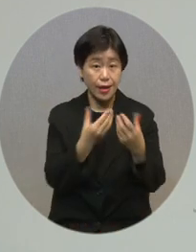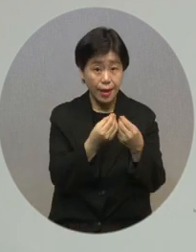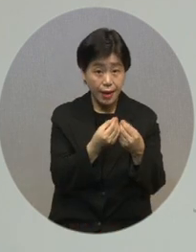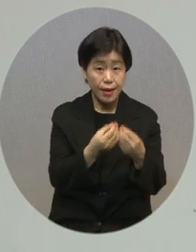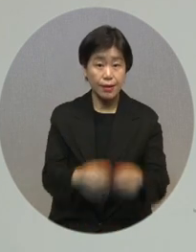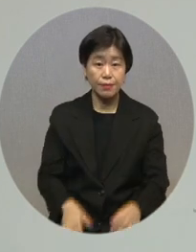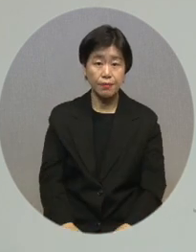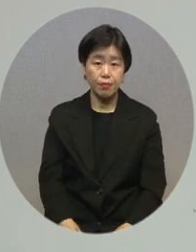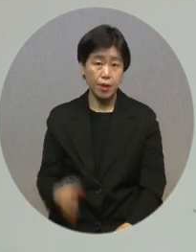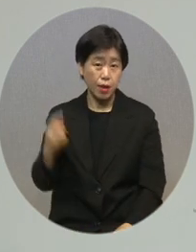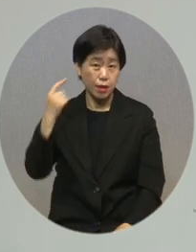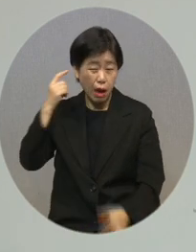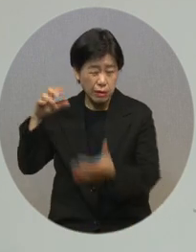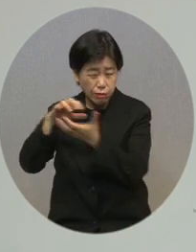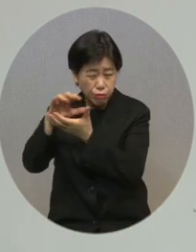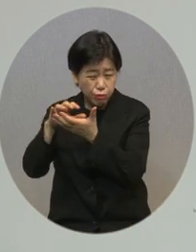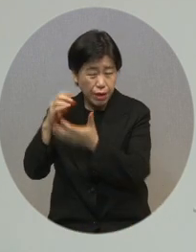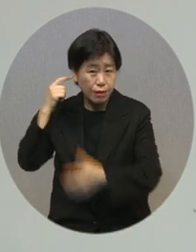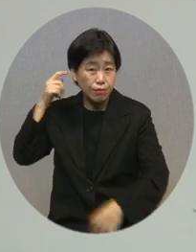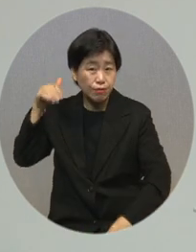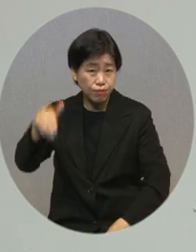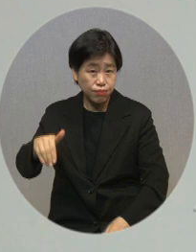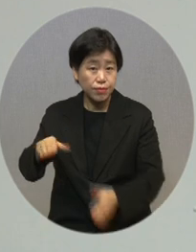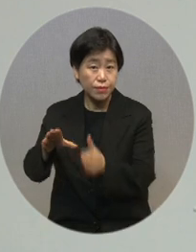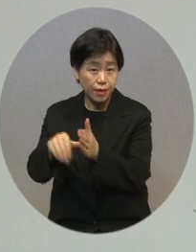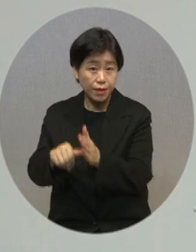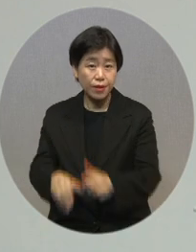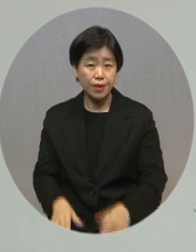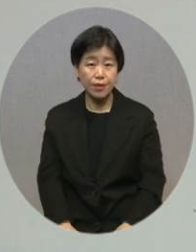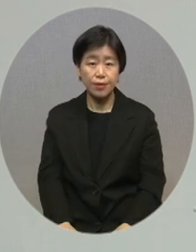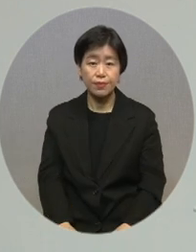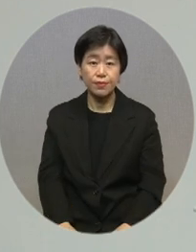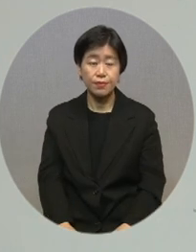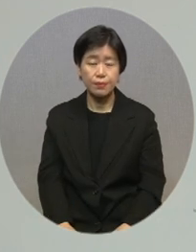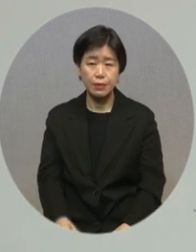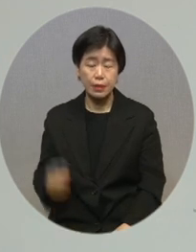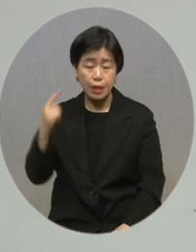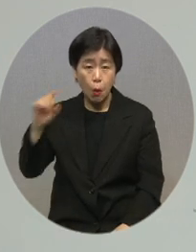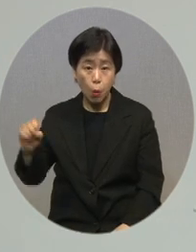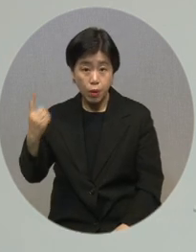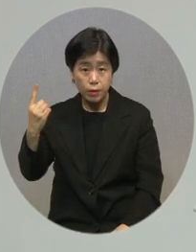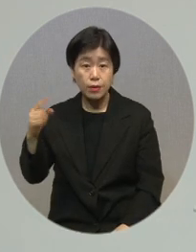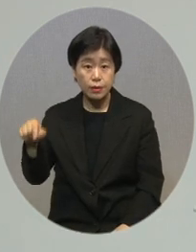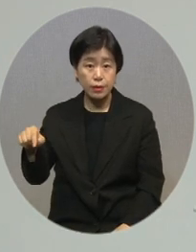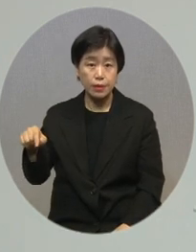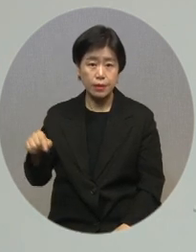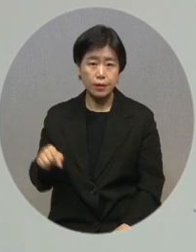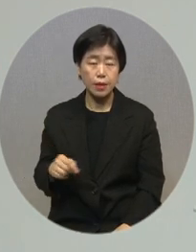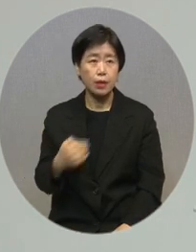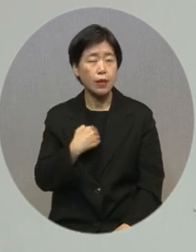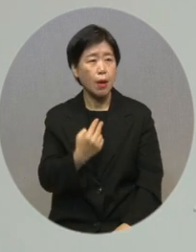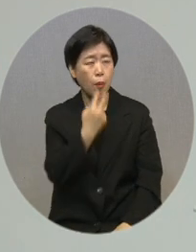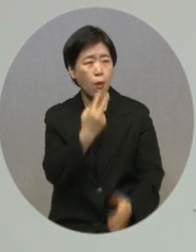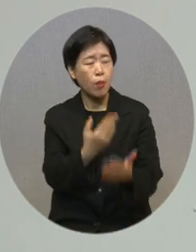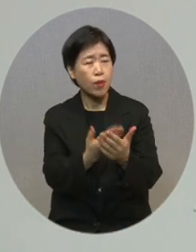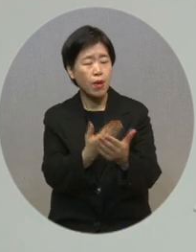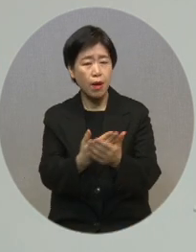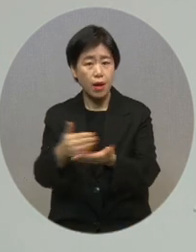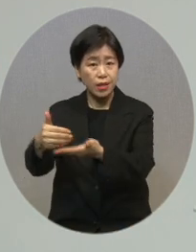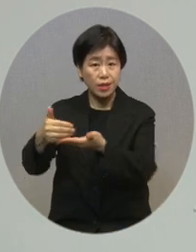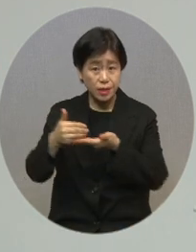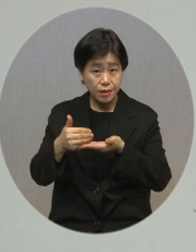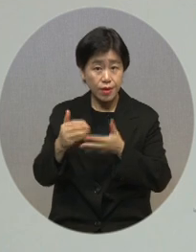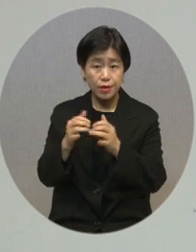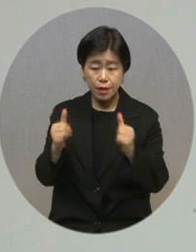전에 소음성 난청을 말씀드렸지 않습니까? 네. 소음성 난청을 그러니까 그 산재 신청한 분들이 한